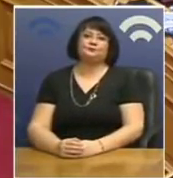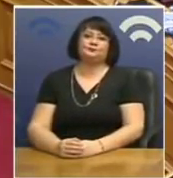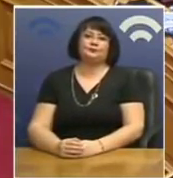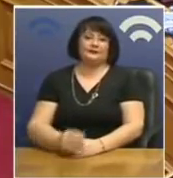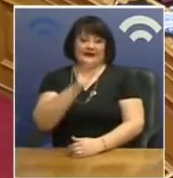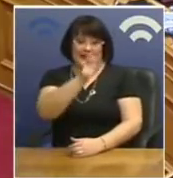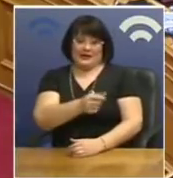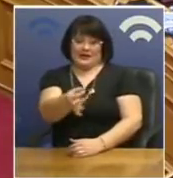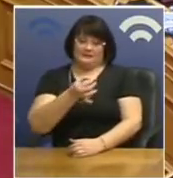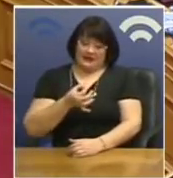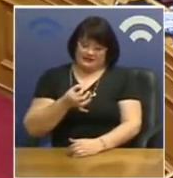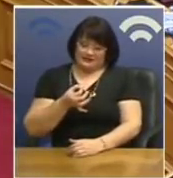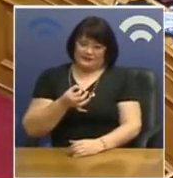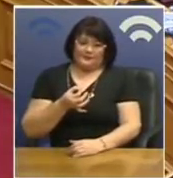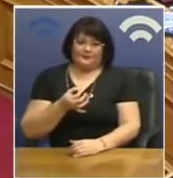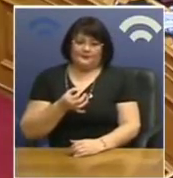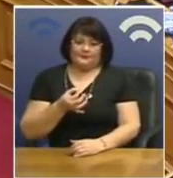Μιλήσατε,